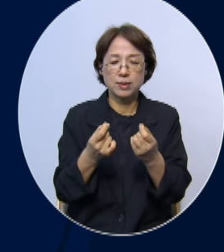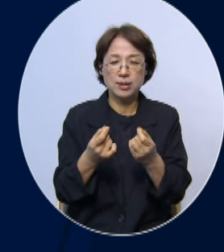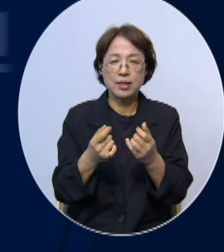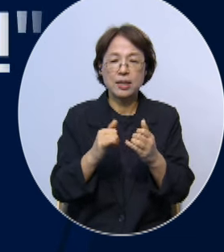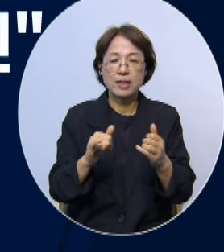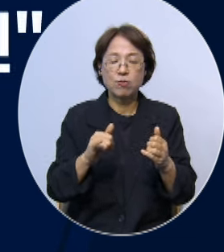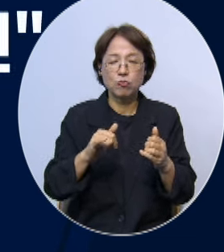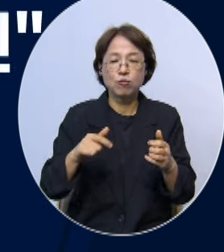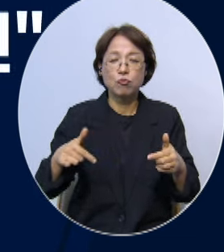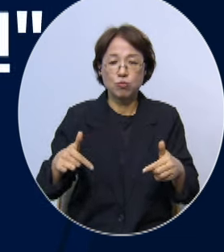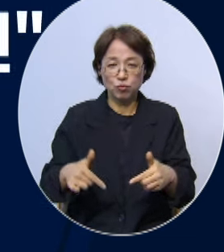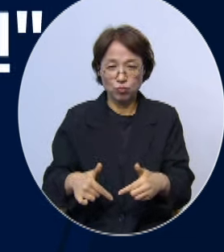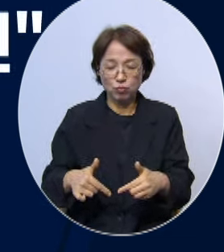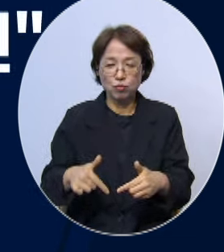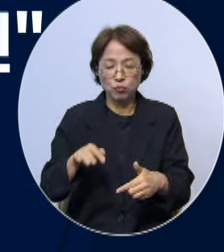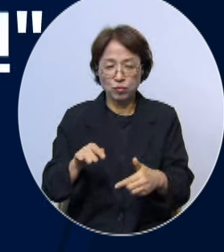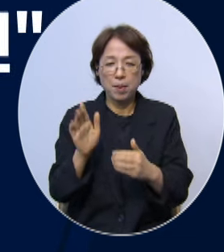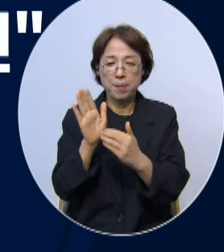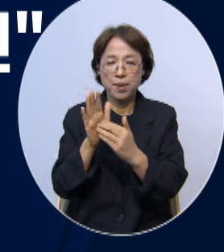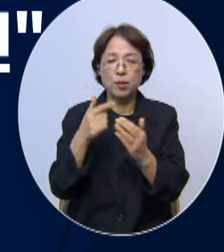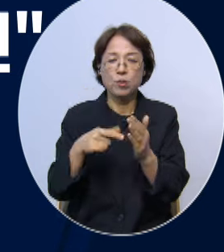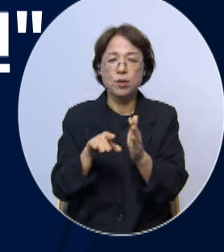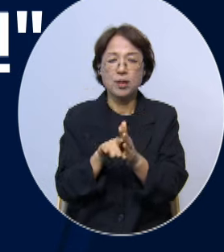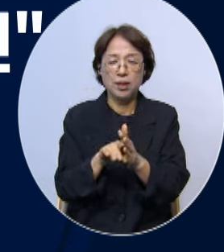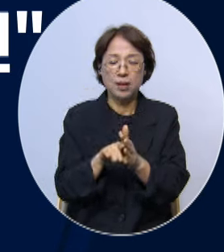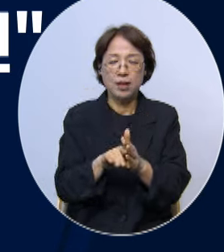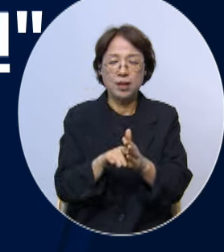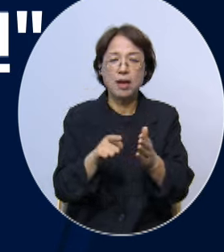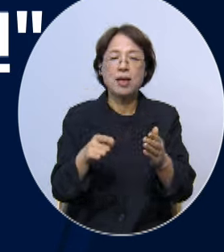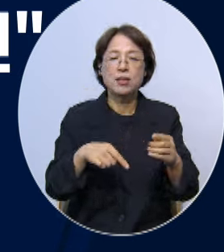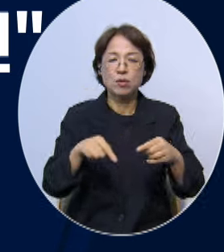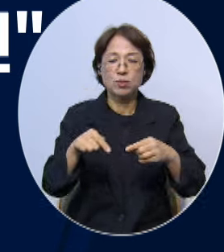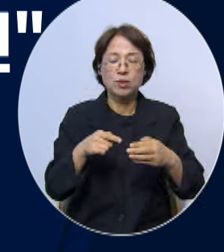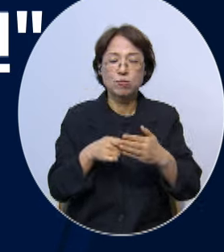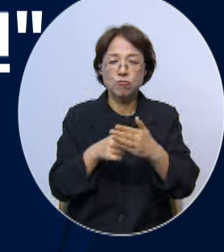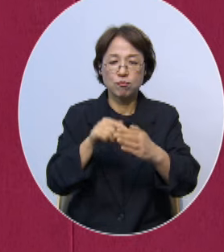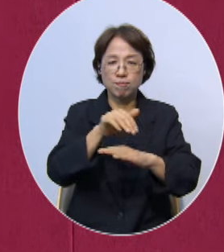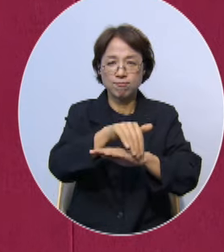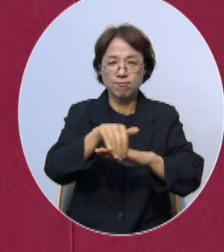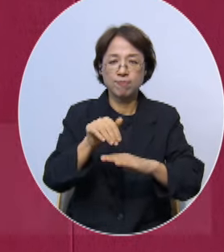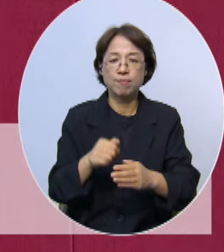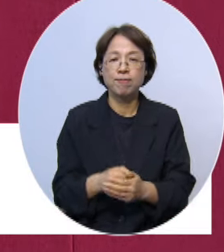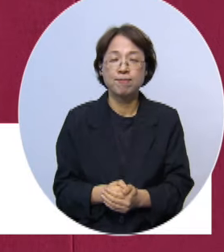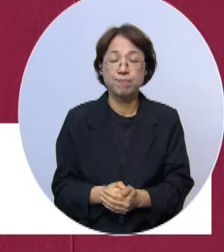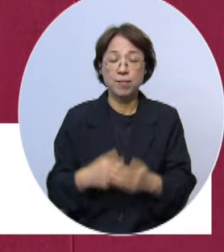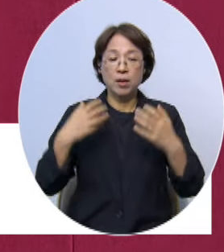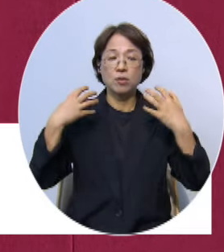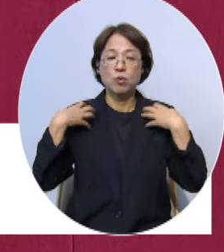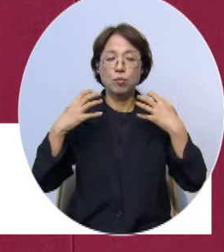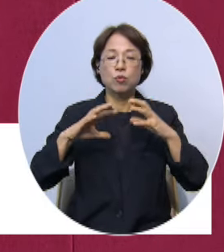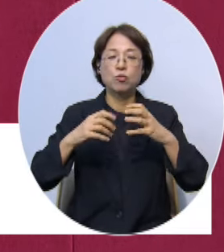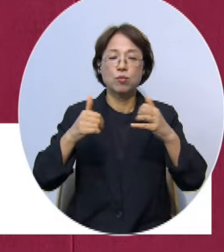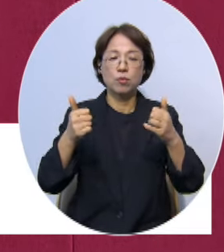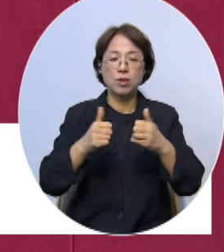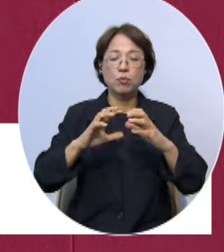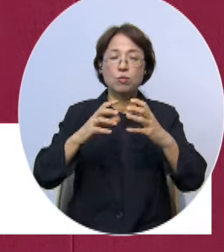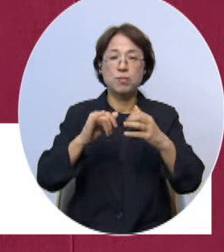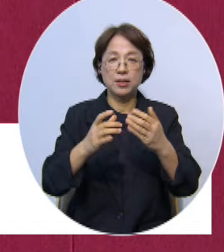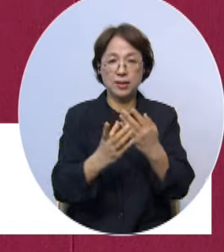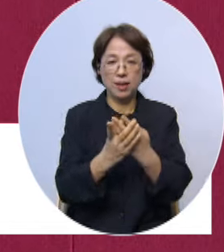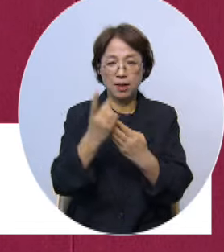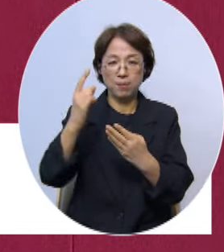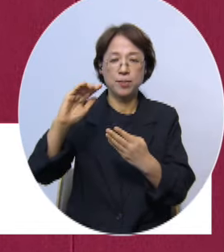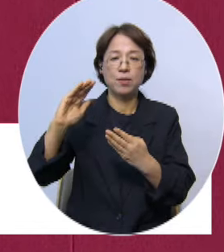위해 현장 맞춤형 정책을 추진할 계획이라며 국회의 협조도 당부했습니다 정부와 국회 국민이 한